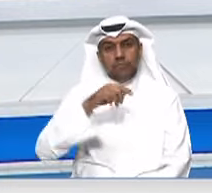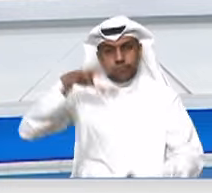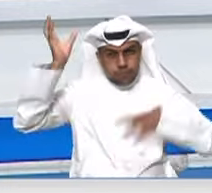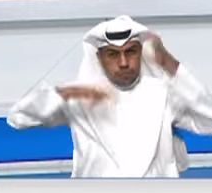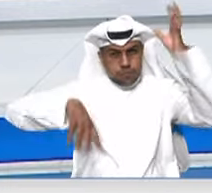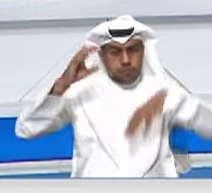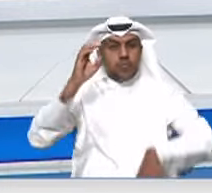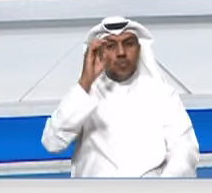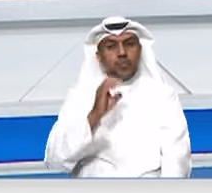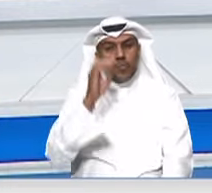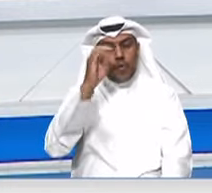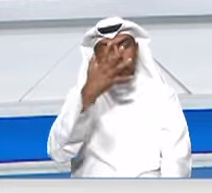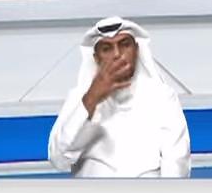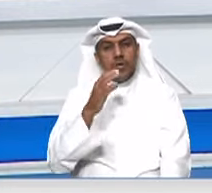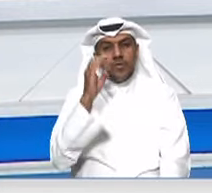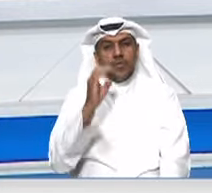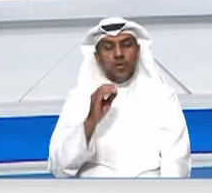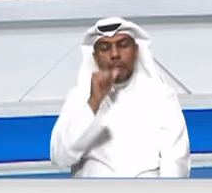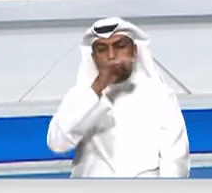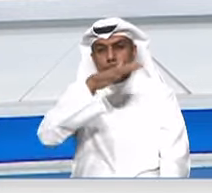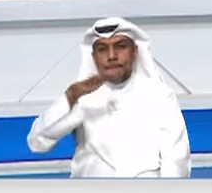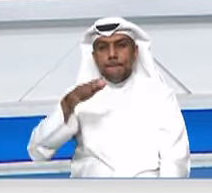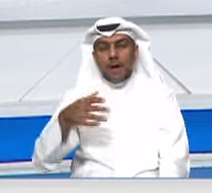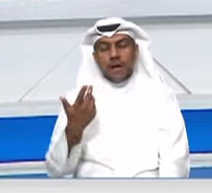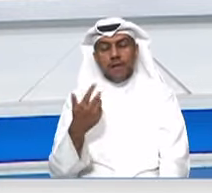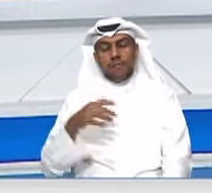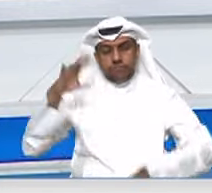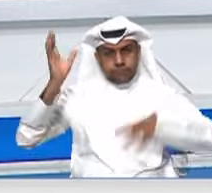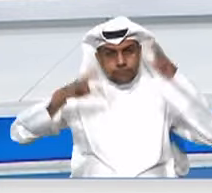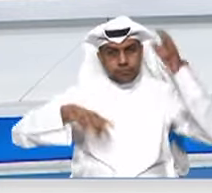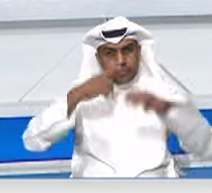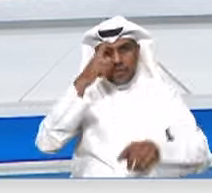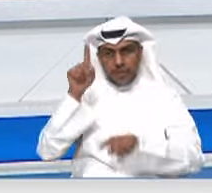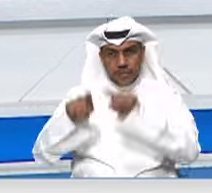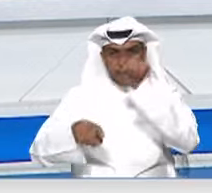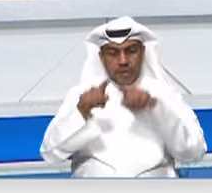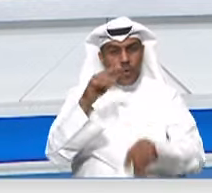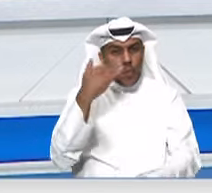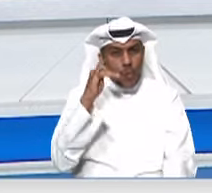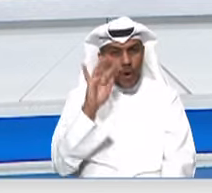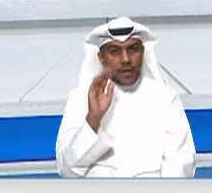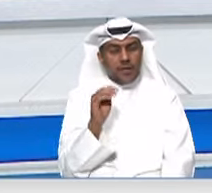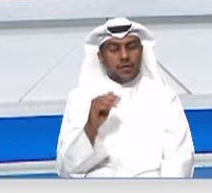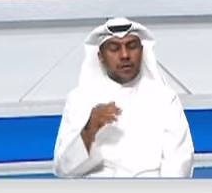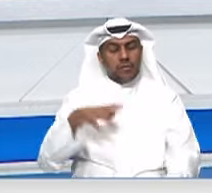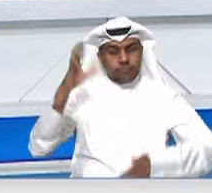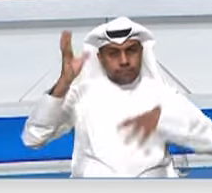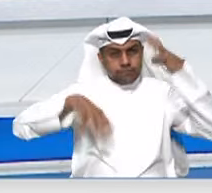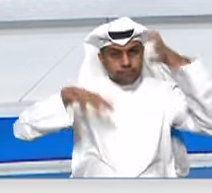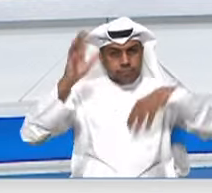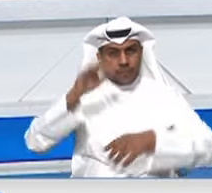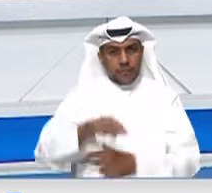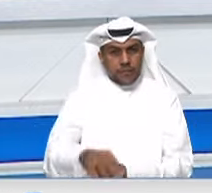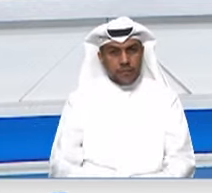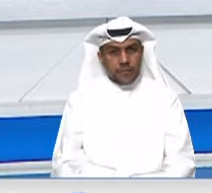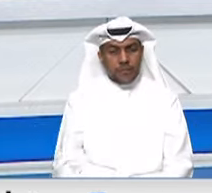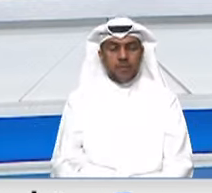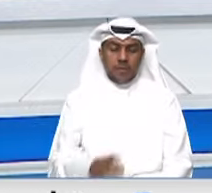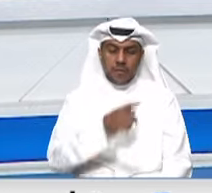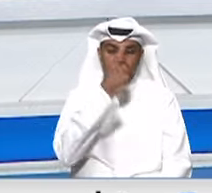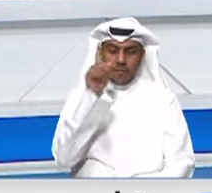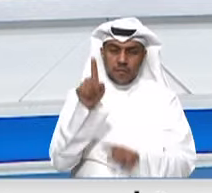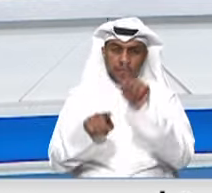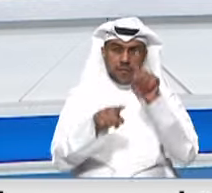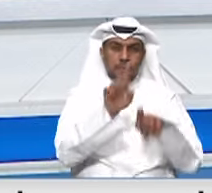المناطق الجنوبية وبعض المناطق الساحلية، متفاوتة ما بين المتوسطة إلى الغزارة النسبية ومحدودة على مناطق